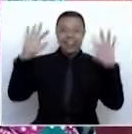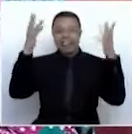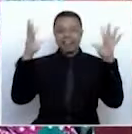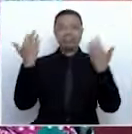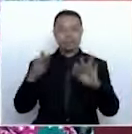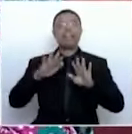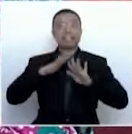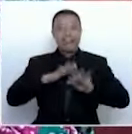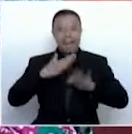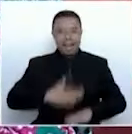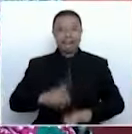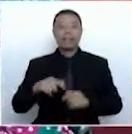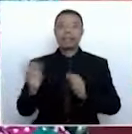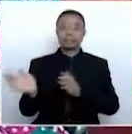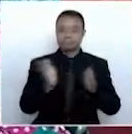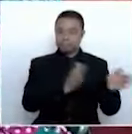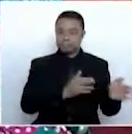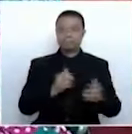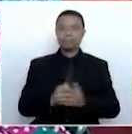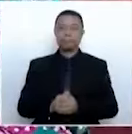sekalian. Kita lanjutkan acara kita.